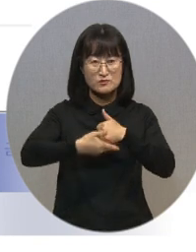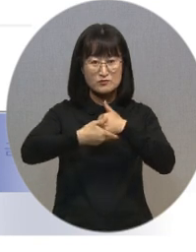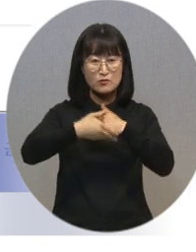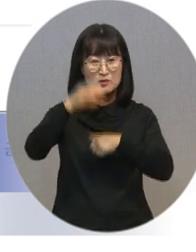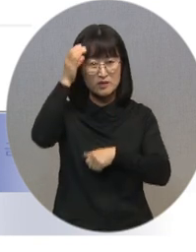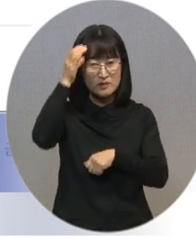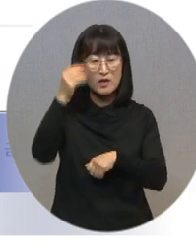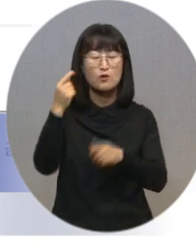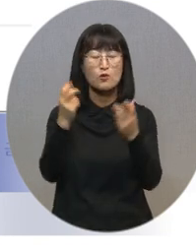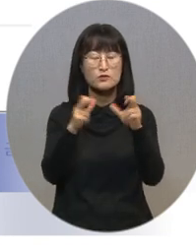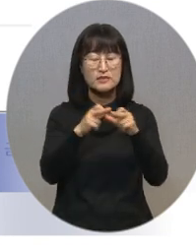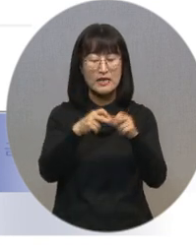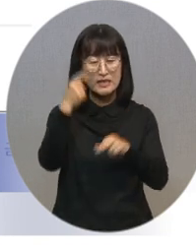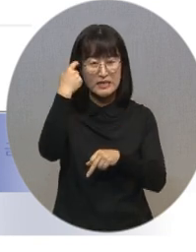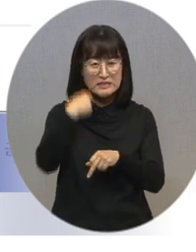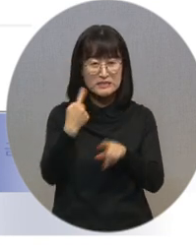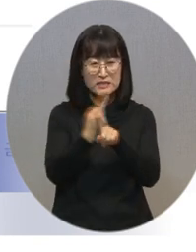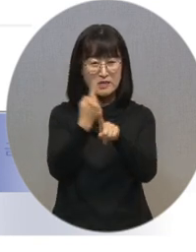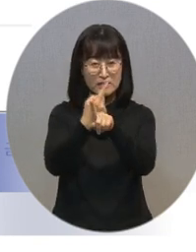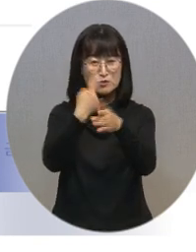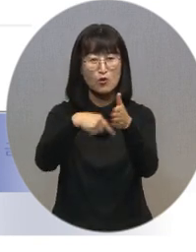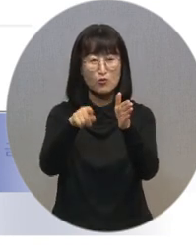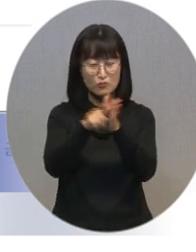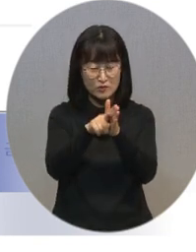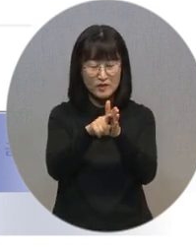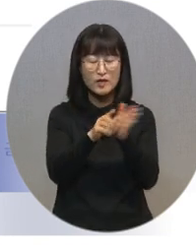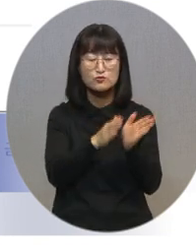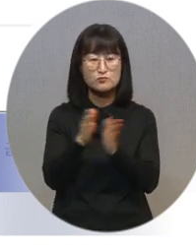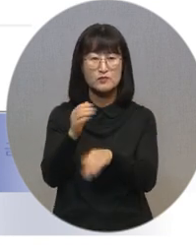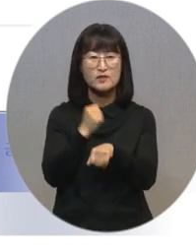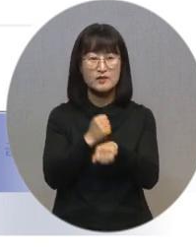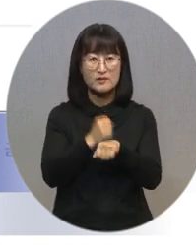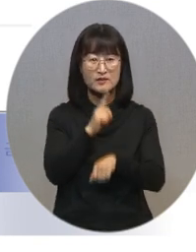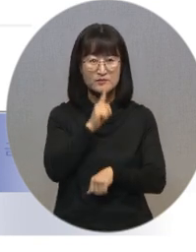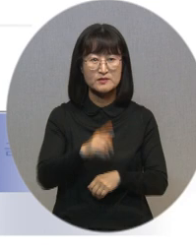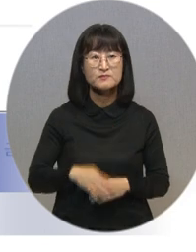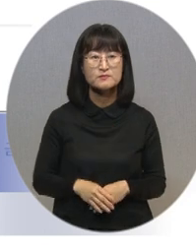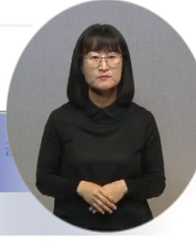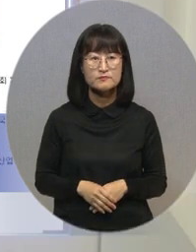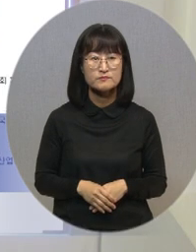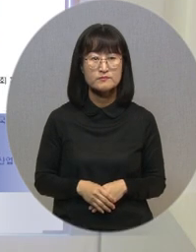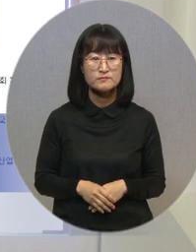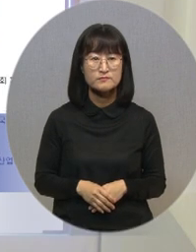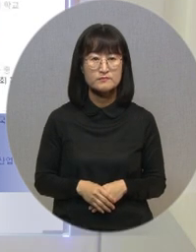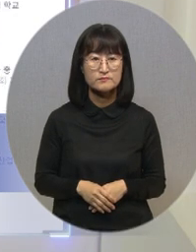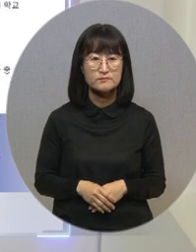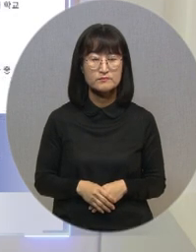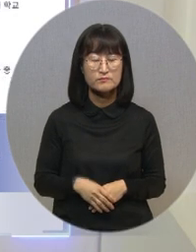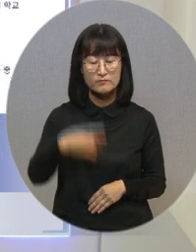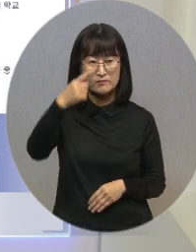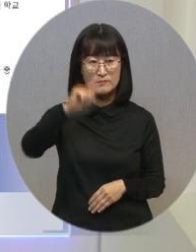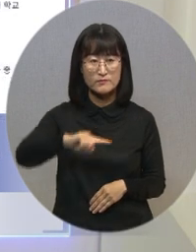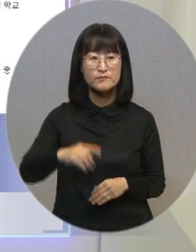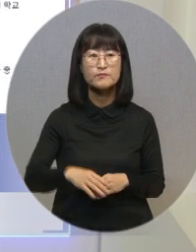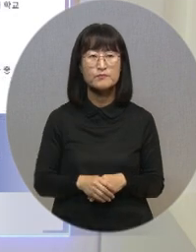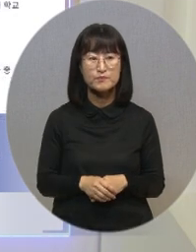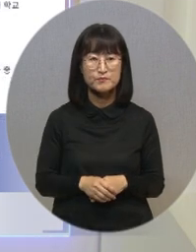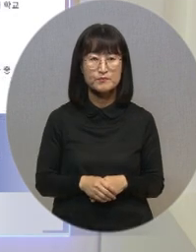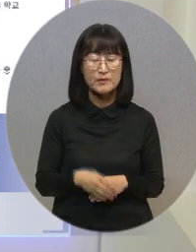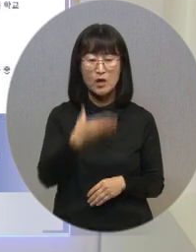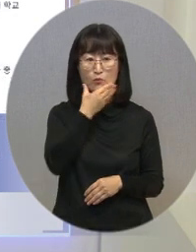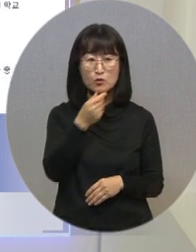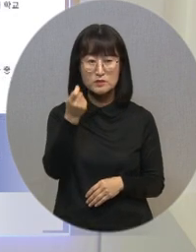인식 개선에 초점을 맞아 대회를 준비하고 있다고 말했습니다 다음 뉴스입니다